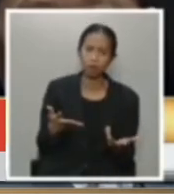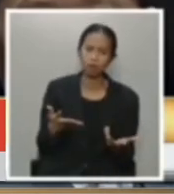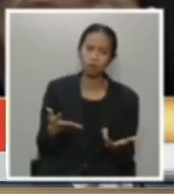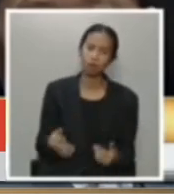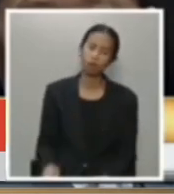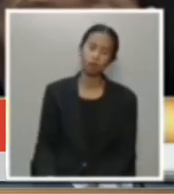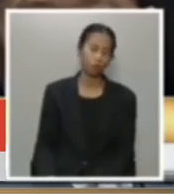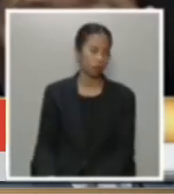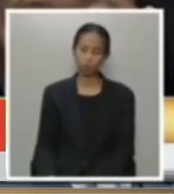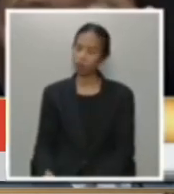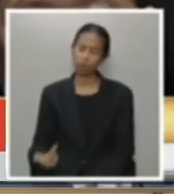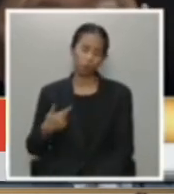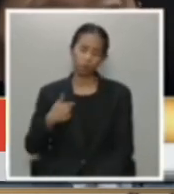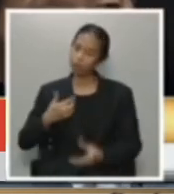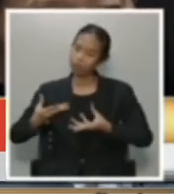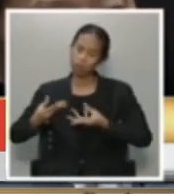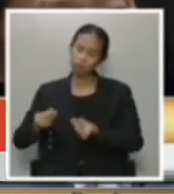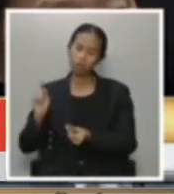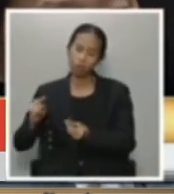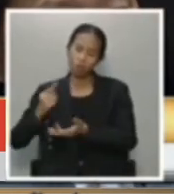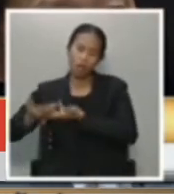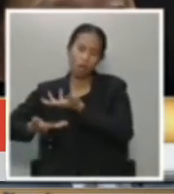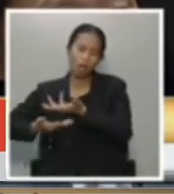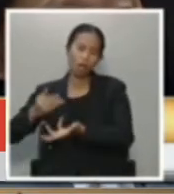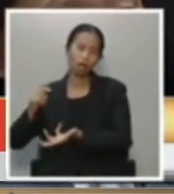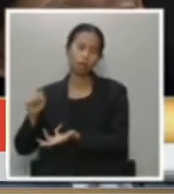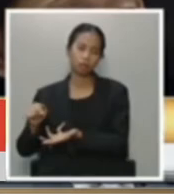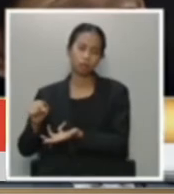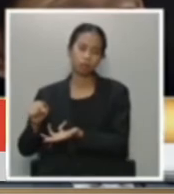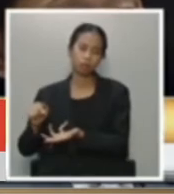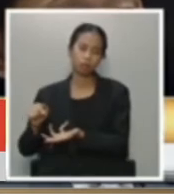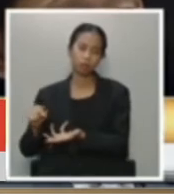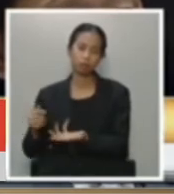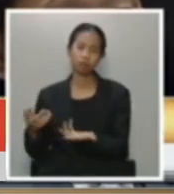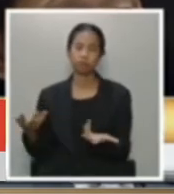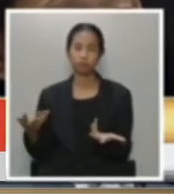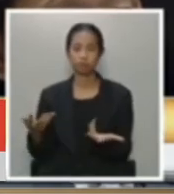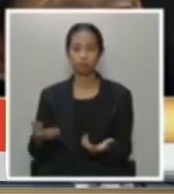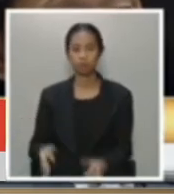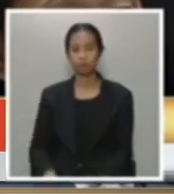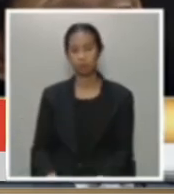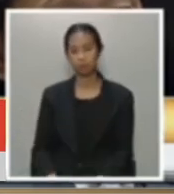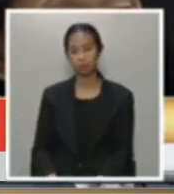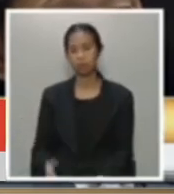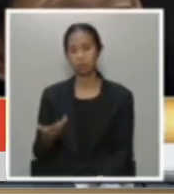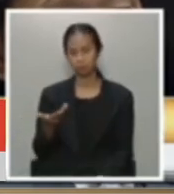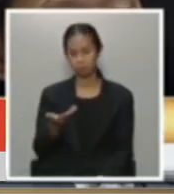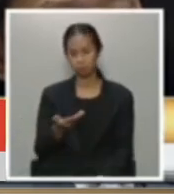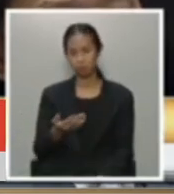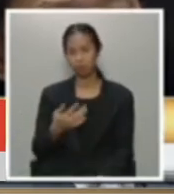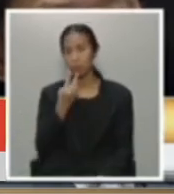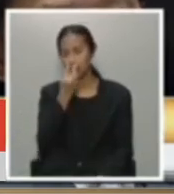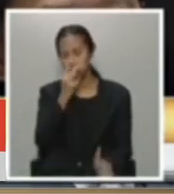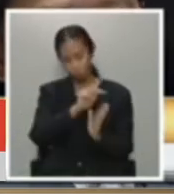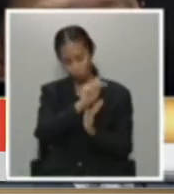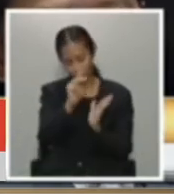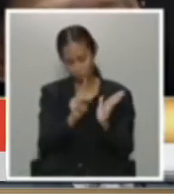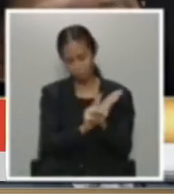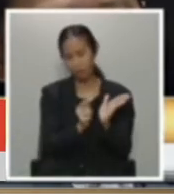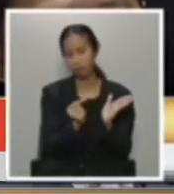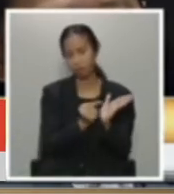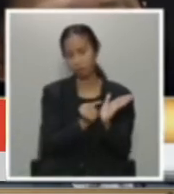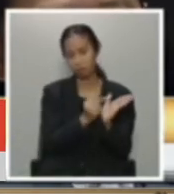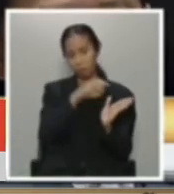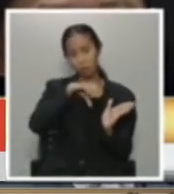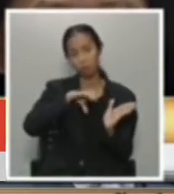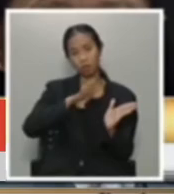ที่ดินที่ดินจะกลายเป็นหลักประกันเท่านั้นเองให้กับบริษัทใหญ่ๆยิ่งไปดูกฎหมายเรื่องกฎหมายบริษั